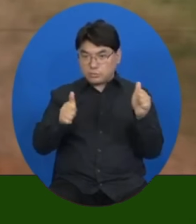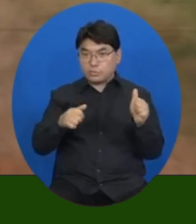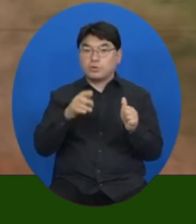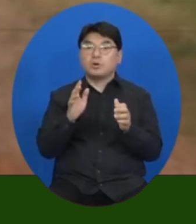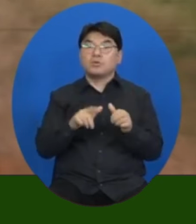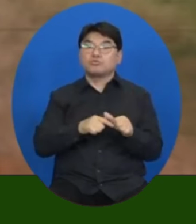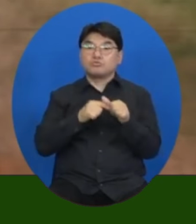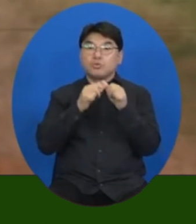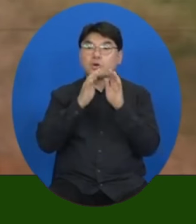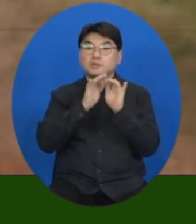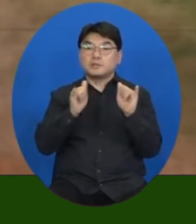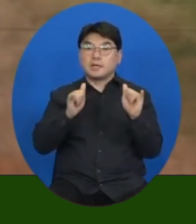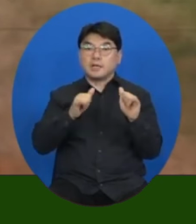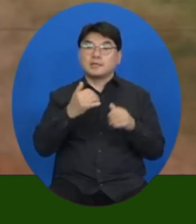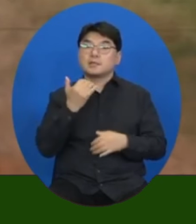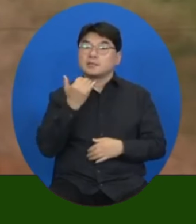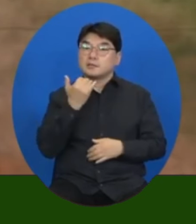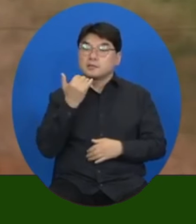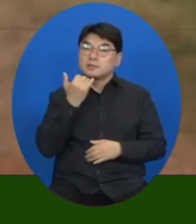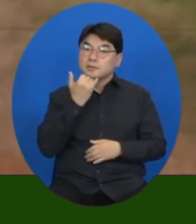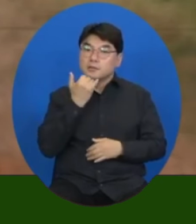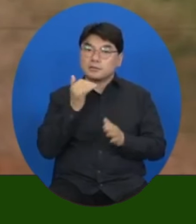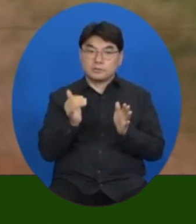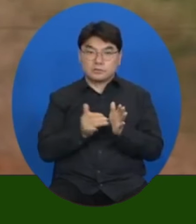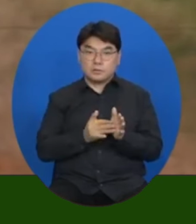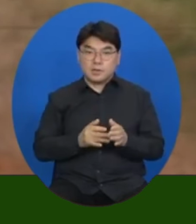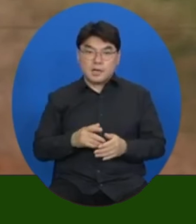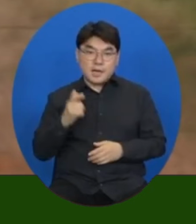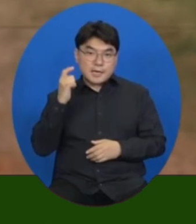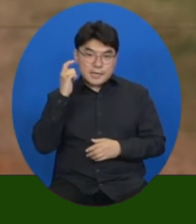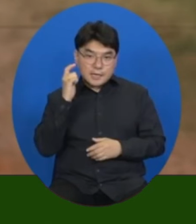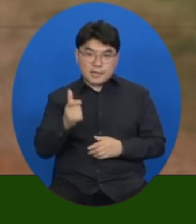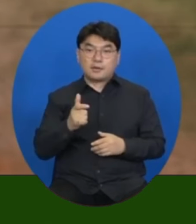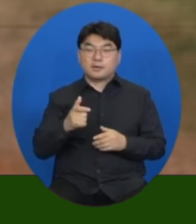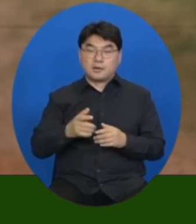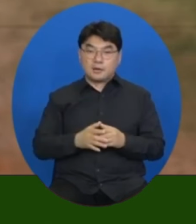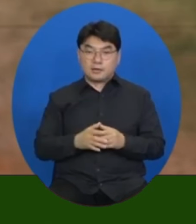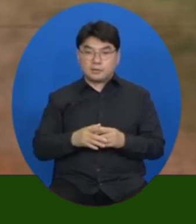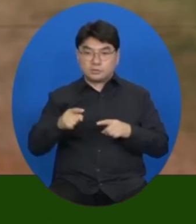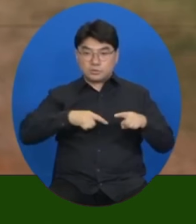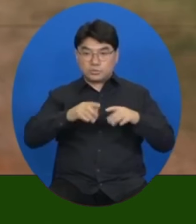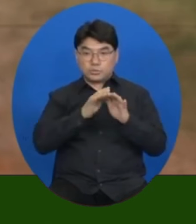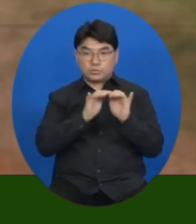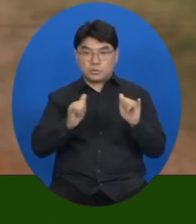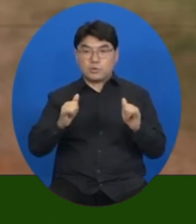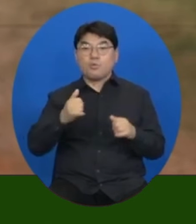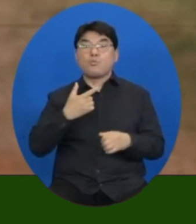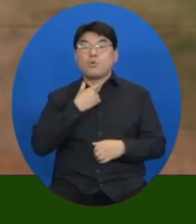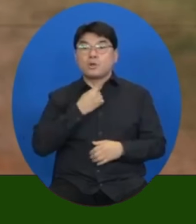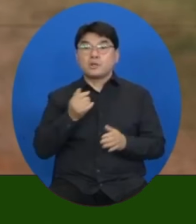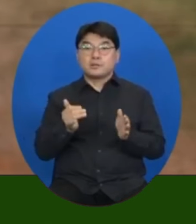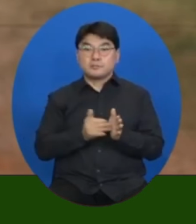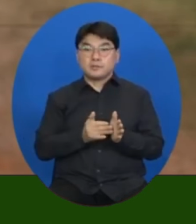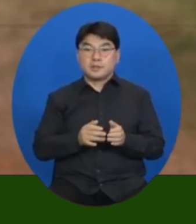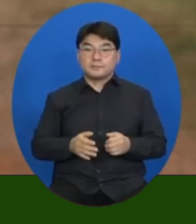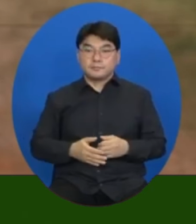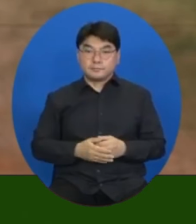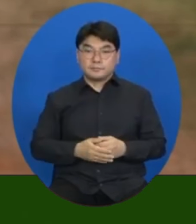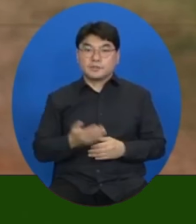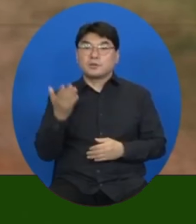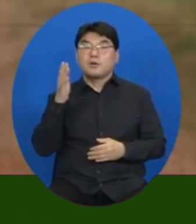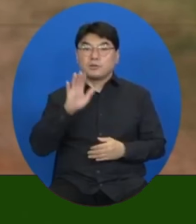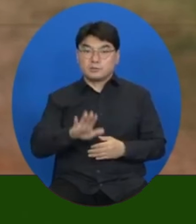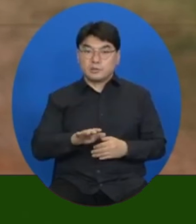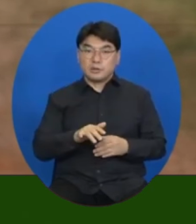구원해줄 정치적 영향력이 강력한 지도자를 원했습니다 근데 지금 이들에게 거 것은 무엇이냐면